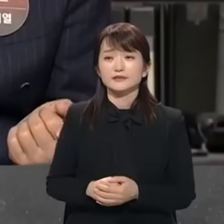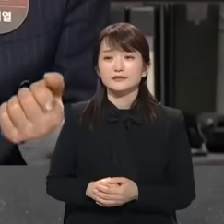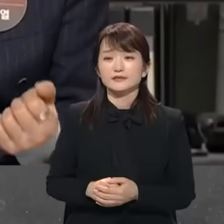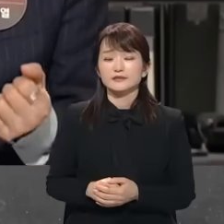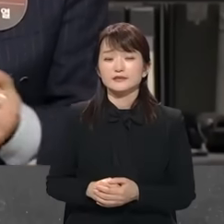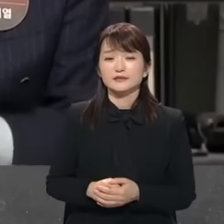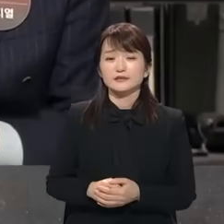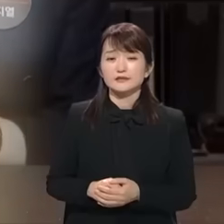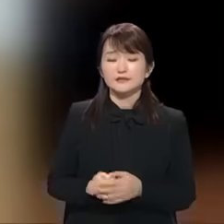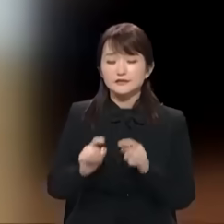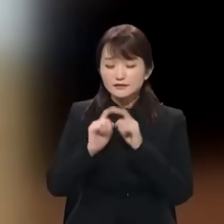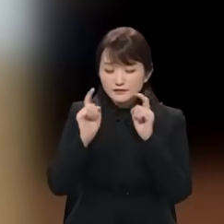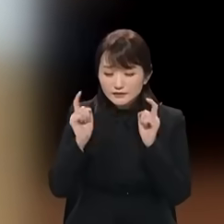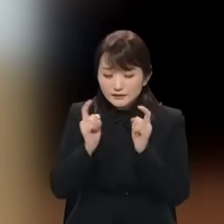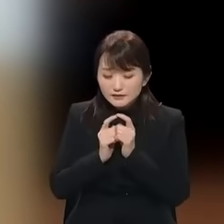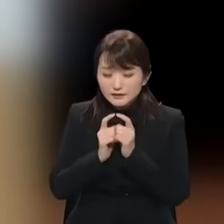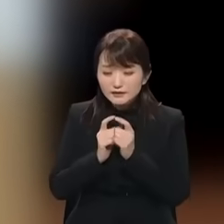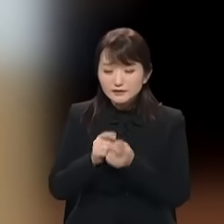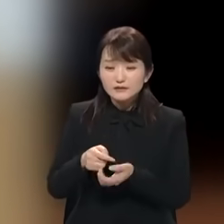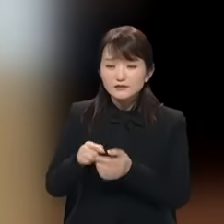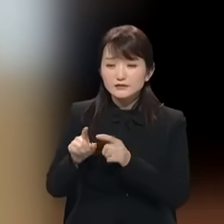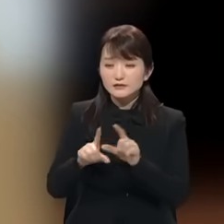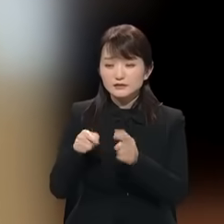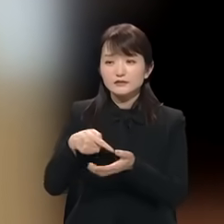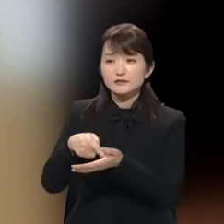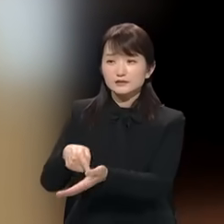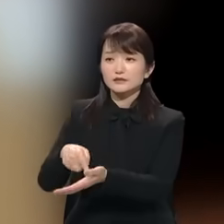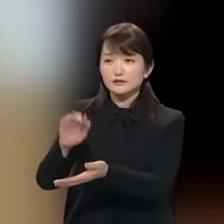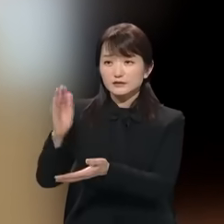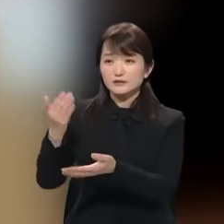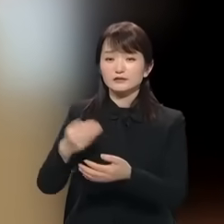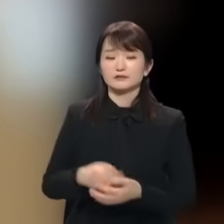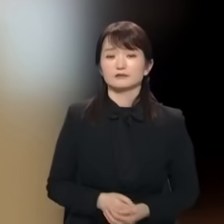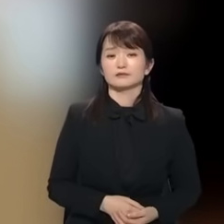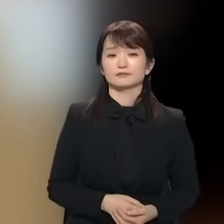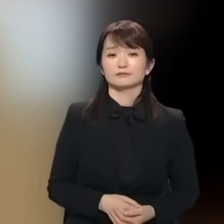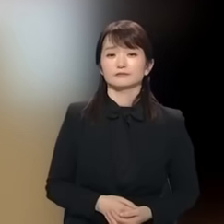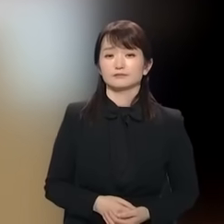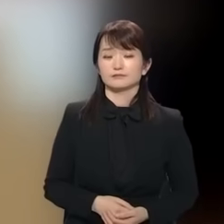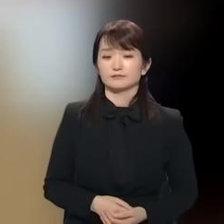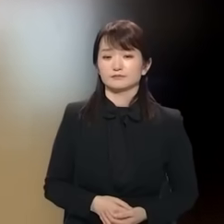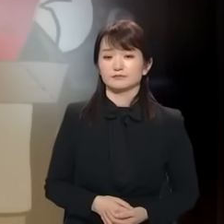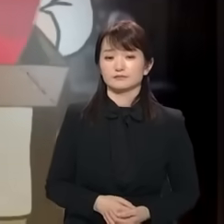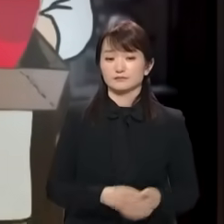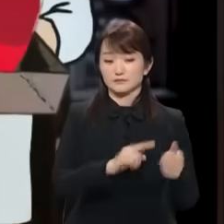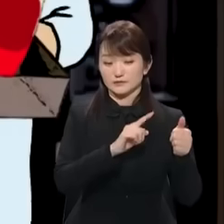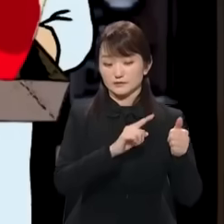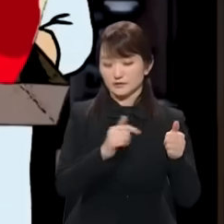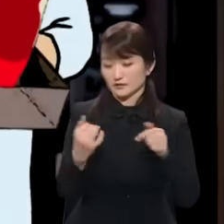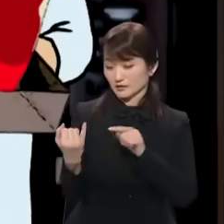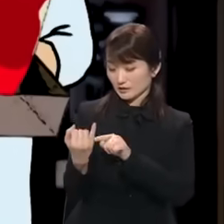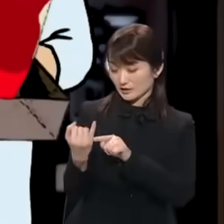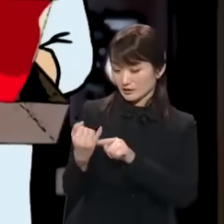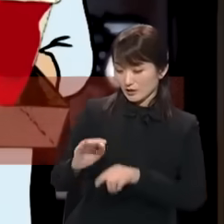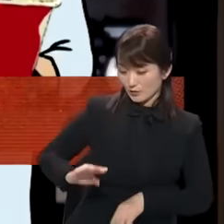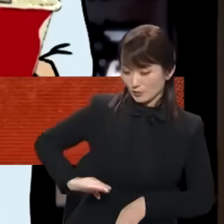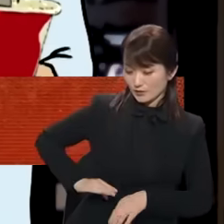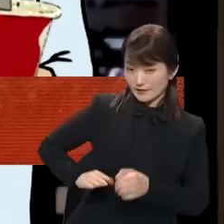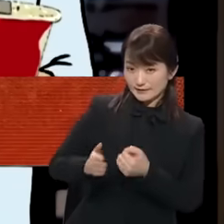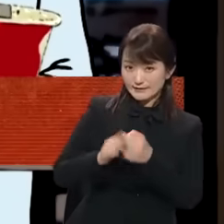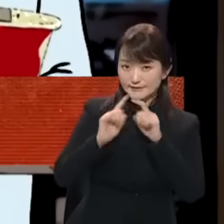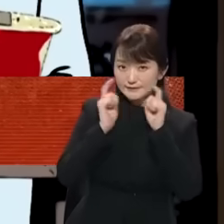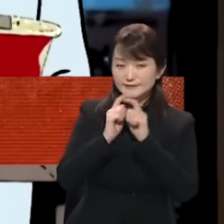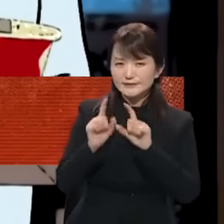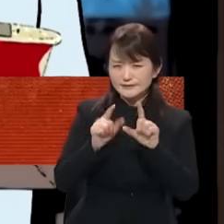회사에서 예 에이전시에서 도대체 그게 뭐냐라고 물어보니까 지금 얘기한 것처럼 그 만나려는 상대방이 모델이니까이 사생활이 중요하기